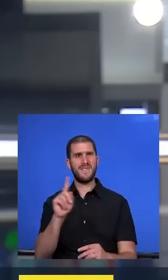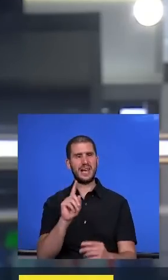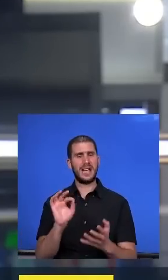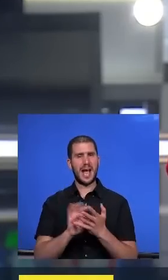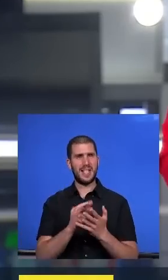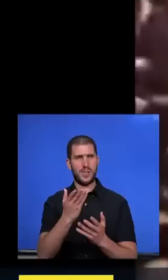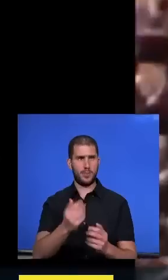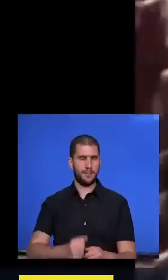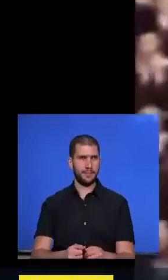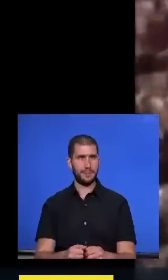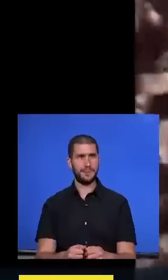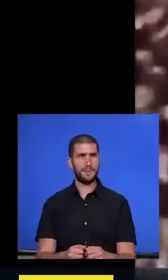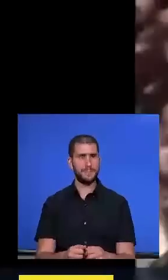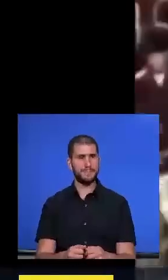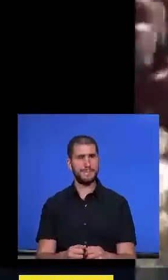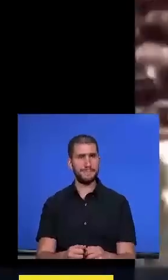הפרטים.